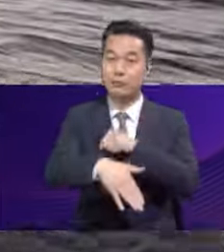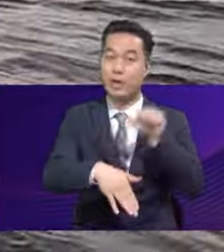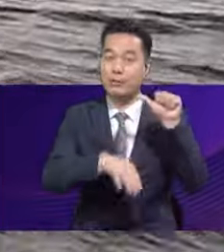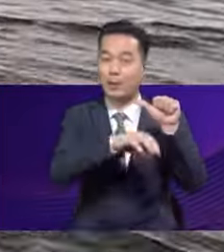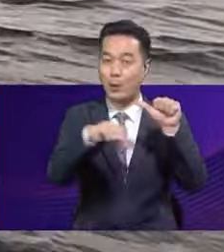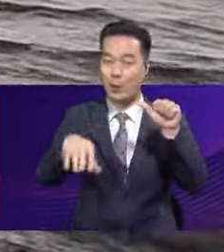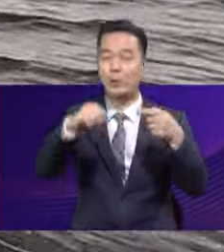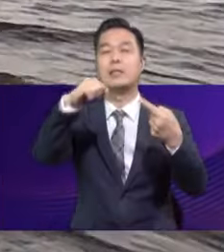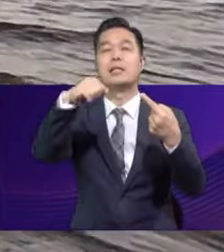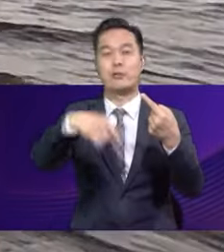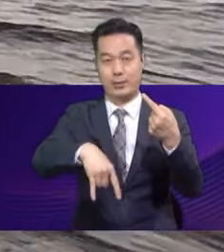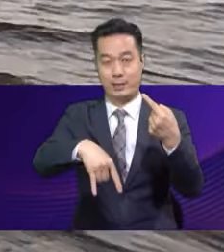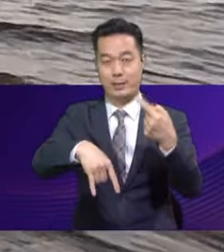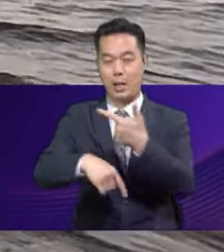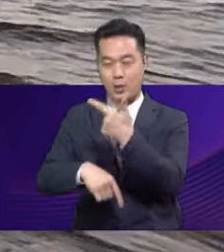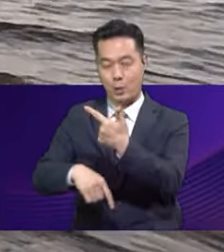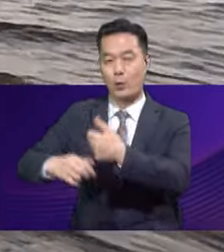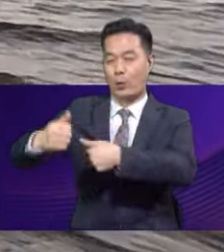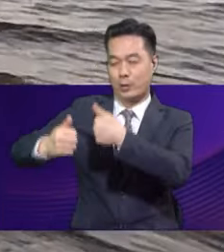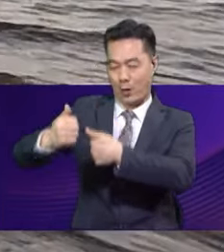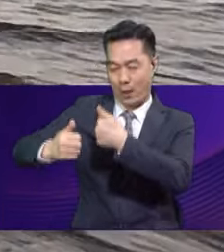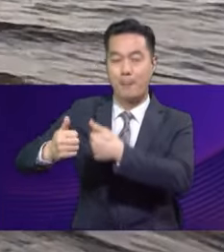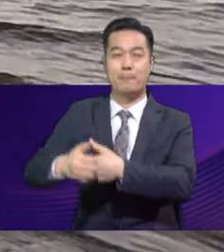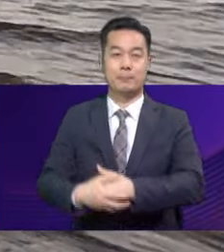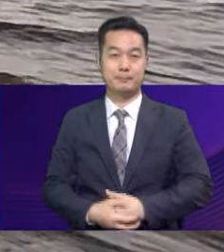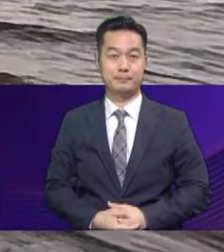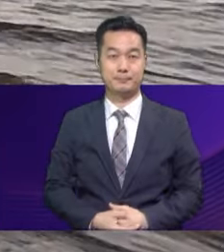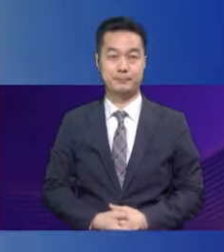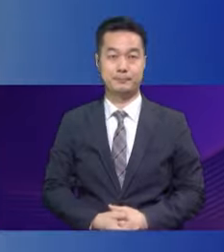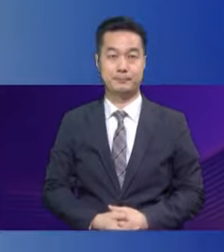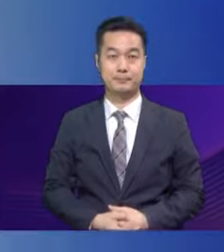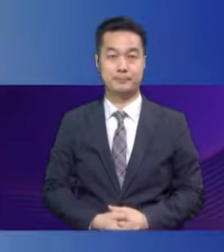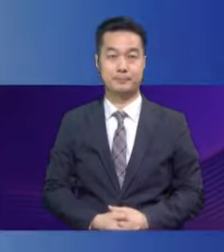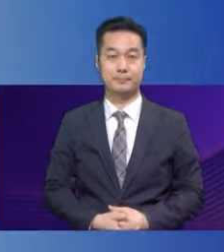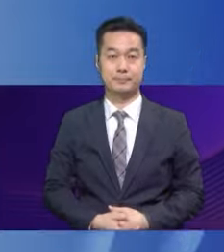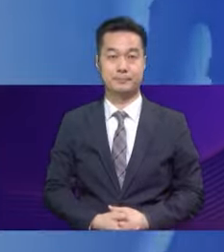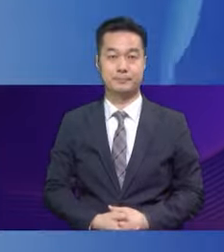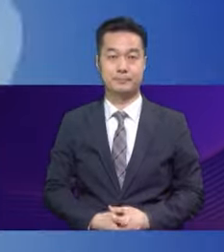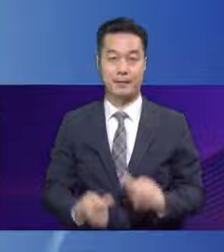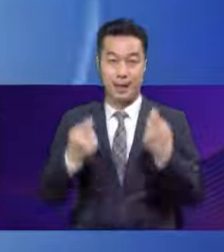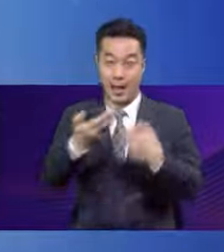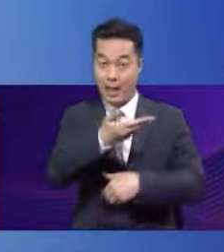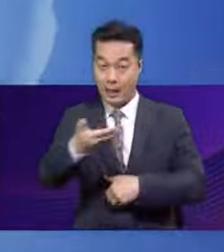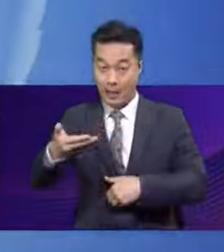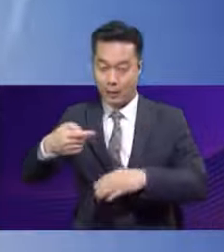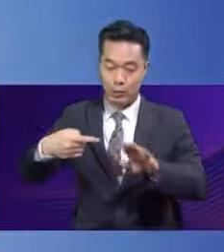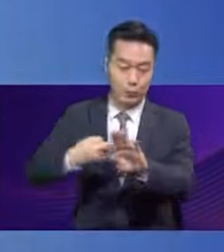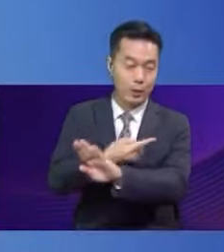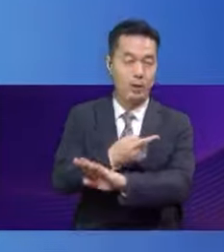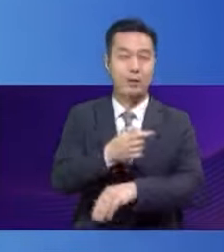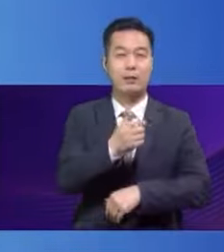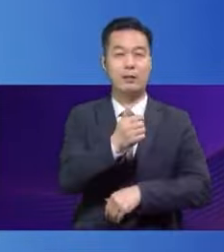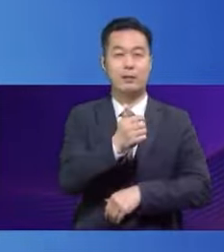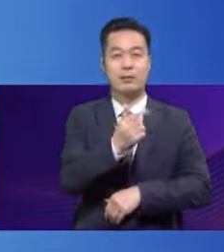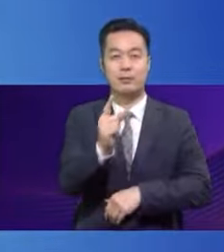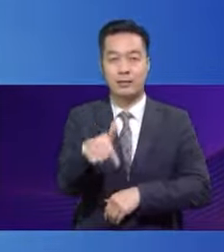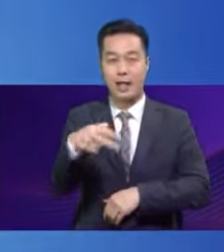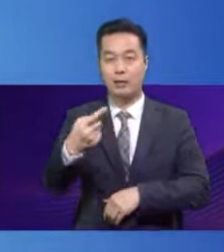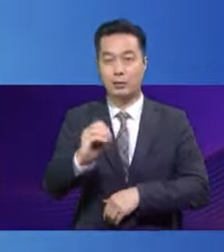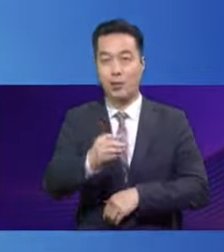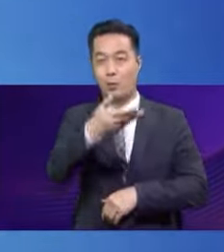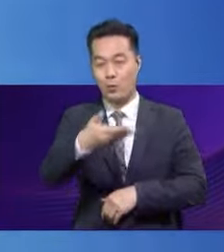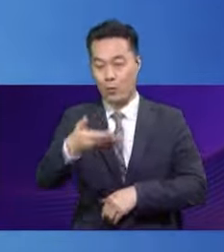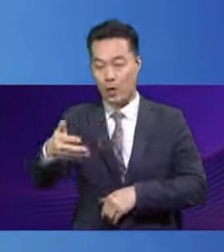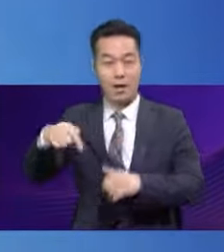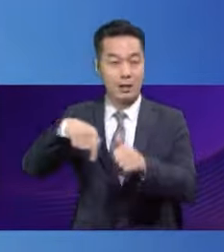5곳에서 예측 1위, 6곳은 경합으로 예측됐습니다. 자, 한강 관세에 이어서 이번에 낙동강 따라서 낙동강 벨트의